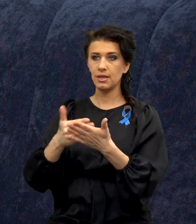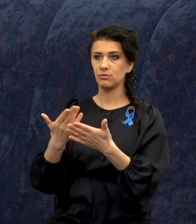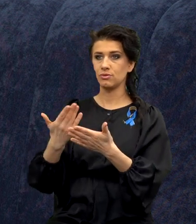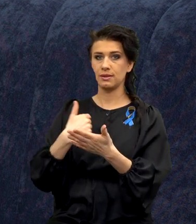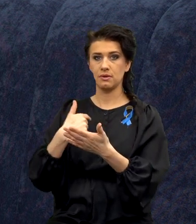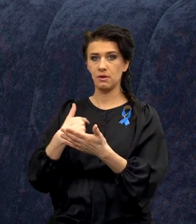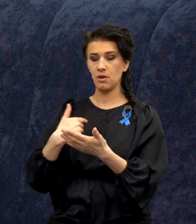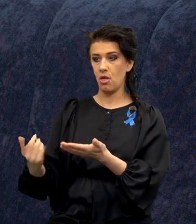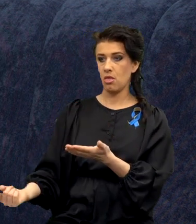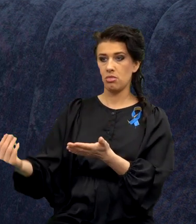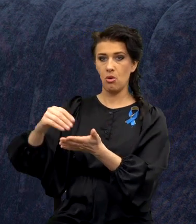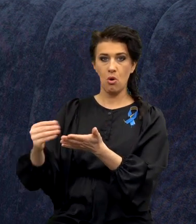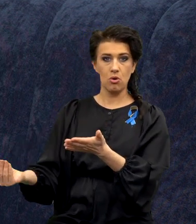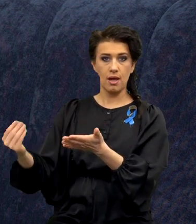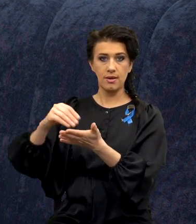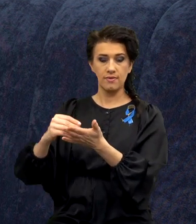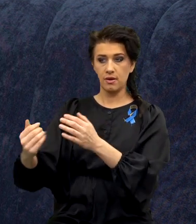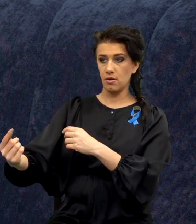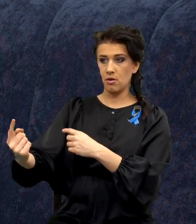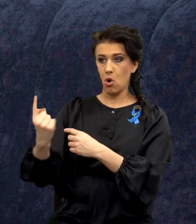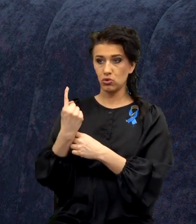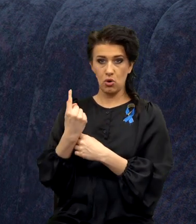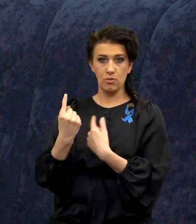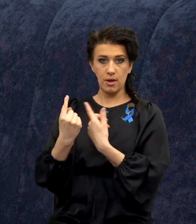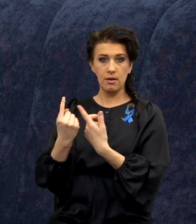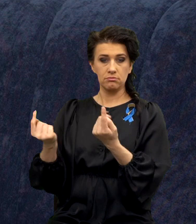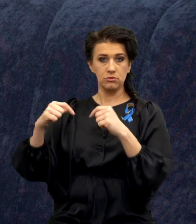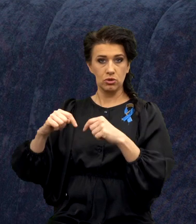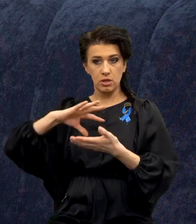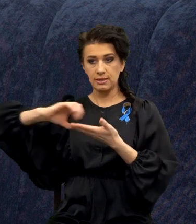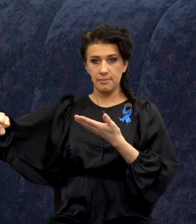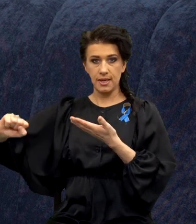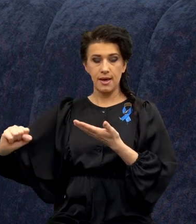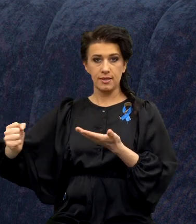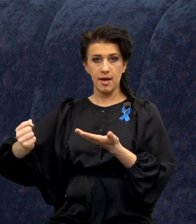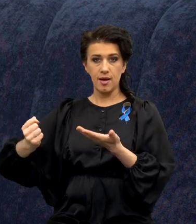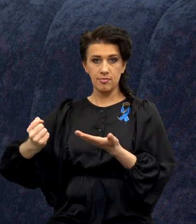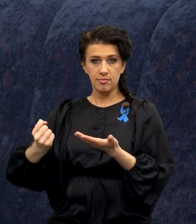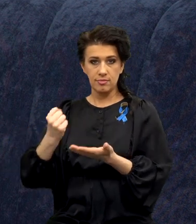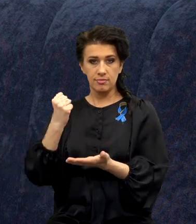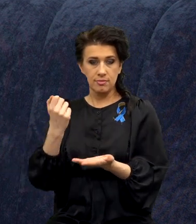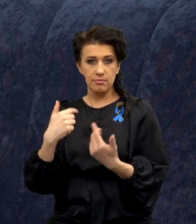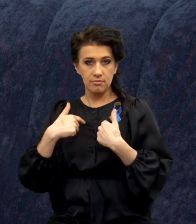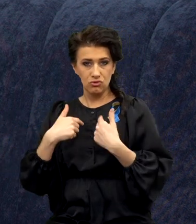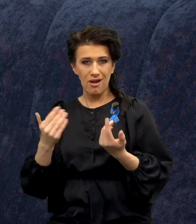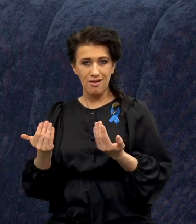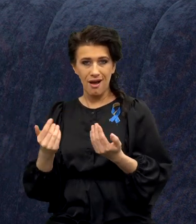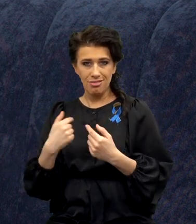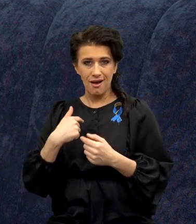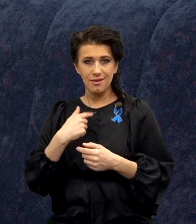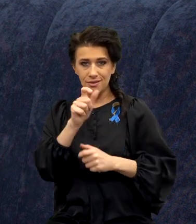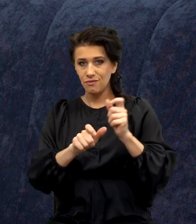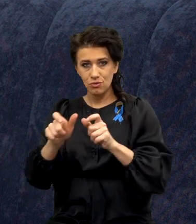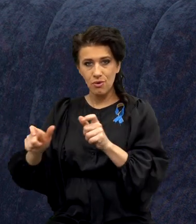tym, którzy jej teraz tym bardziej potrzebują, tak? Bo największym źródłem traumy jest poczucie bezradności wobec sytuacji, która nas